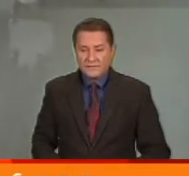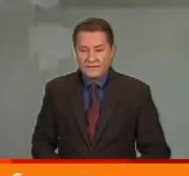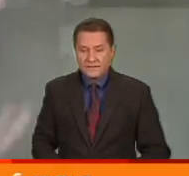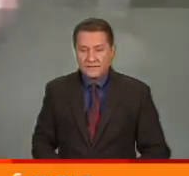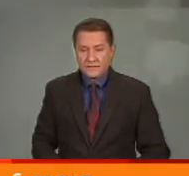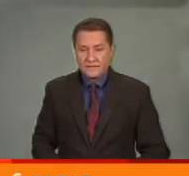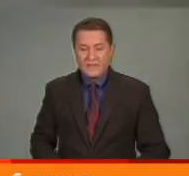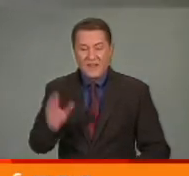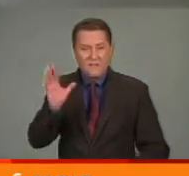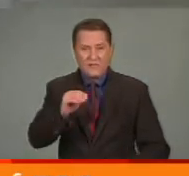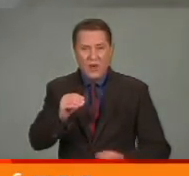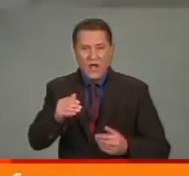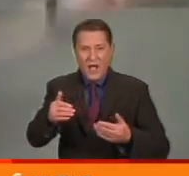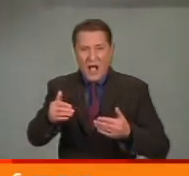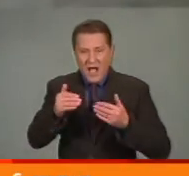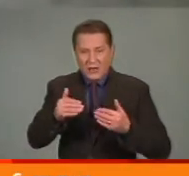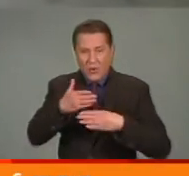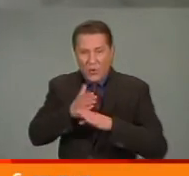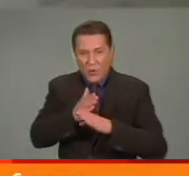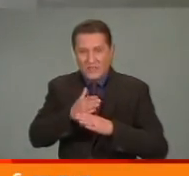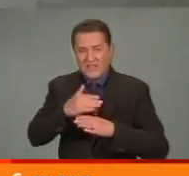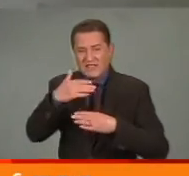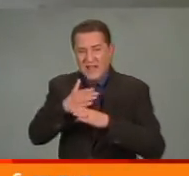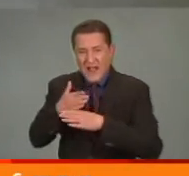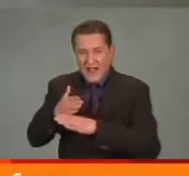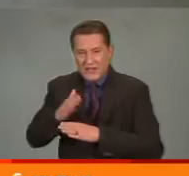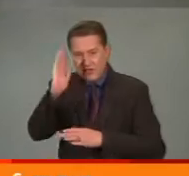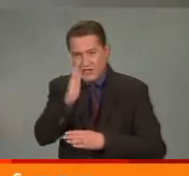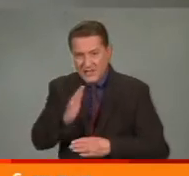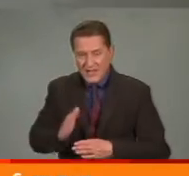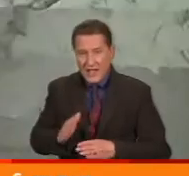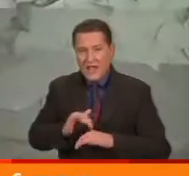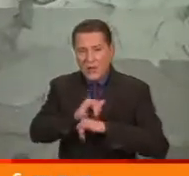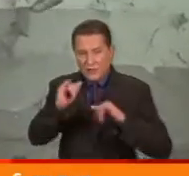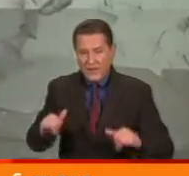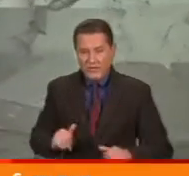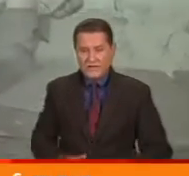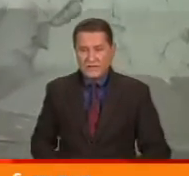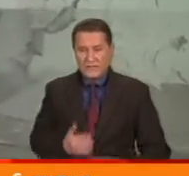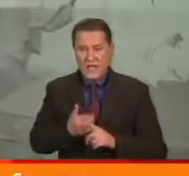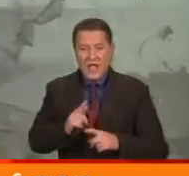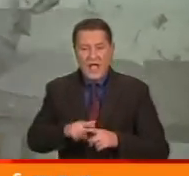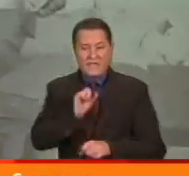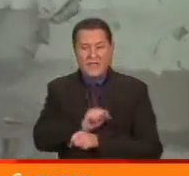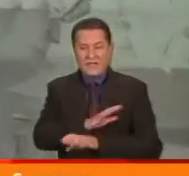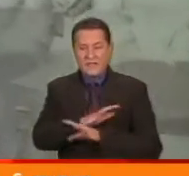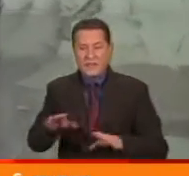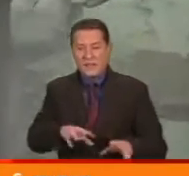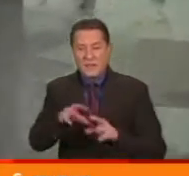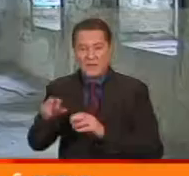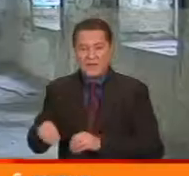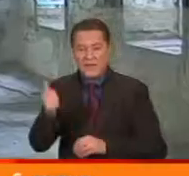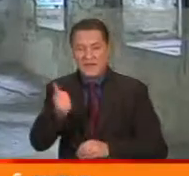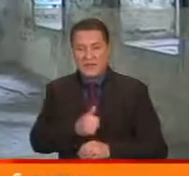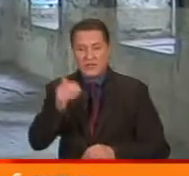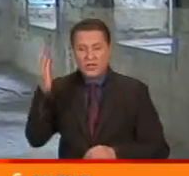як відходить дане здання, да, ви бачите тріщини, вони піднімаються все більше і більше. Однак це не спинило переселенців. Тиждень тому